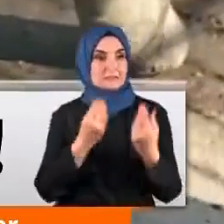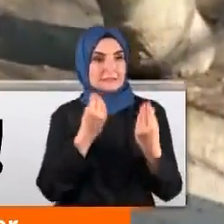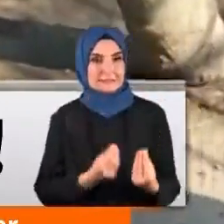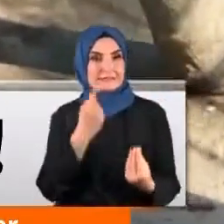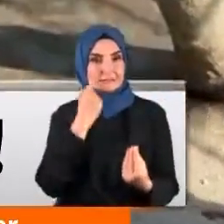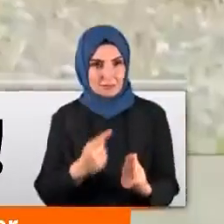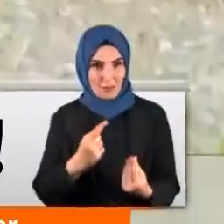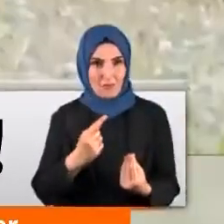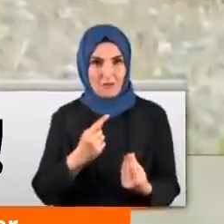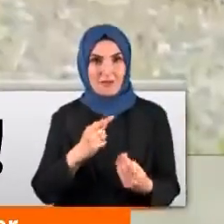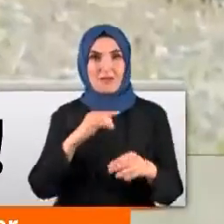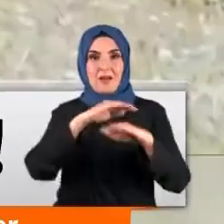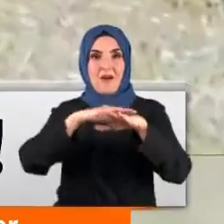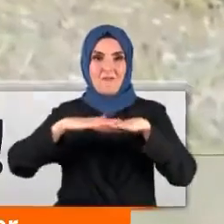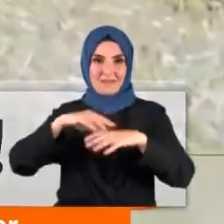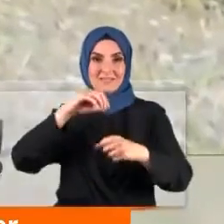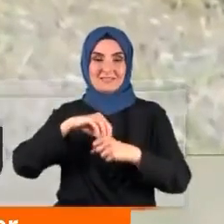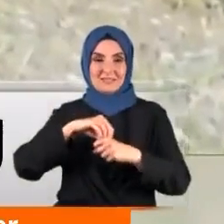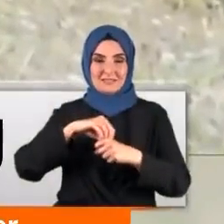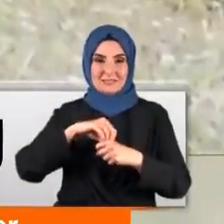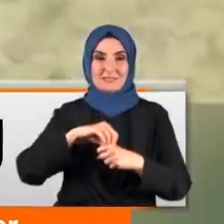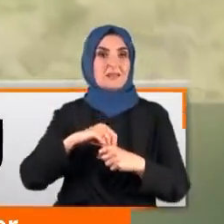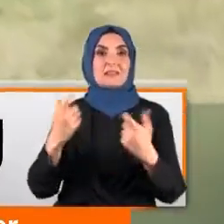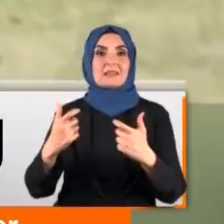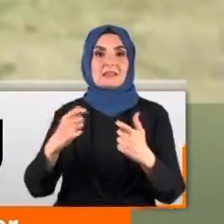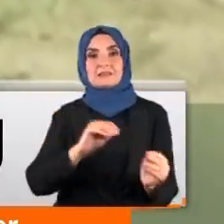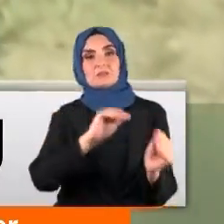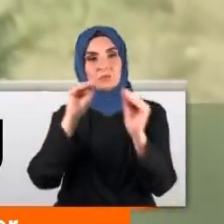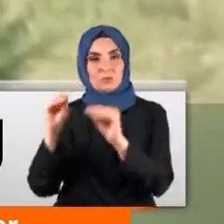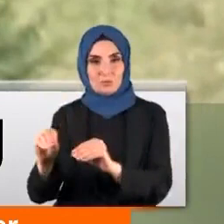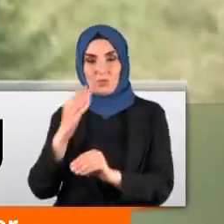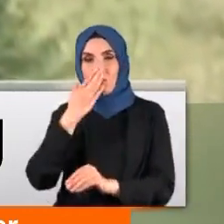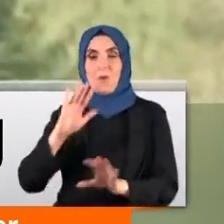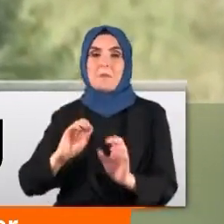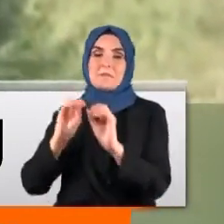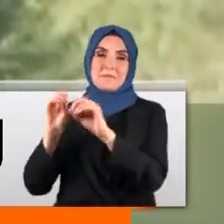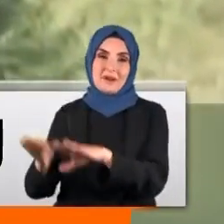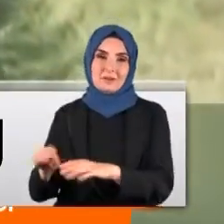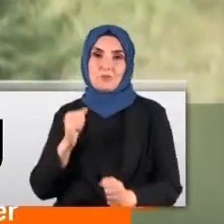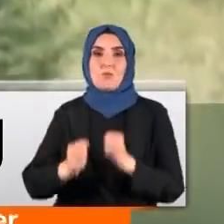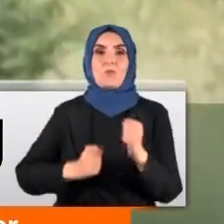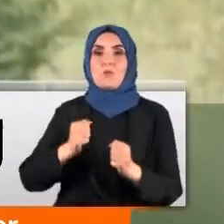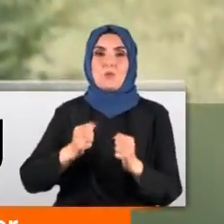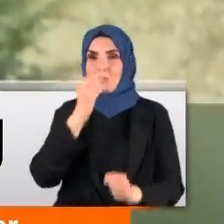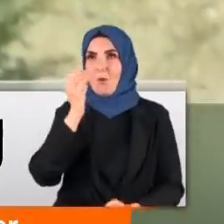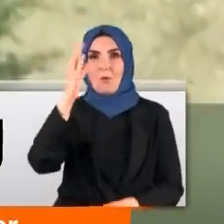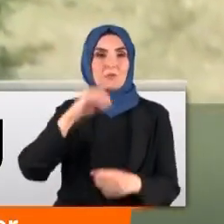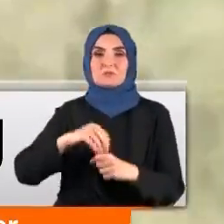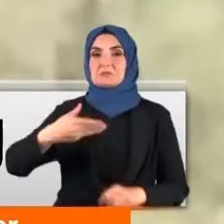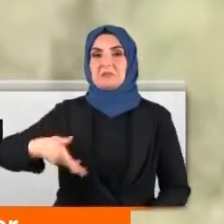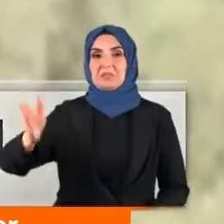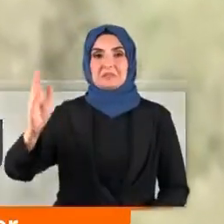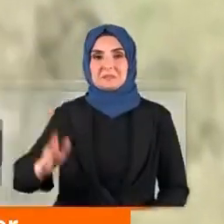bulunduğu yere götürüldü. Onu hayırlısıyla tekrar doğal ortamına bırakıyoruz. Doğaya bırakılan yavru ayı koşarak orman içinde gözden kayboldu.